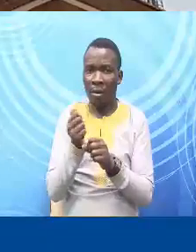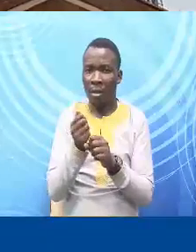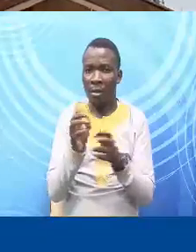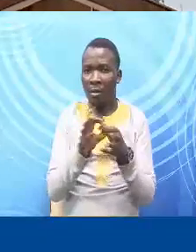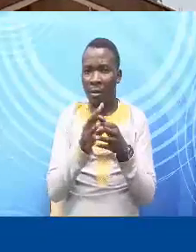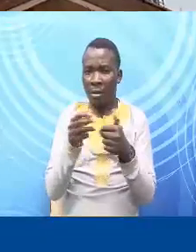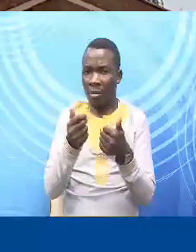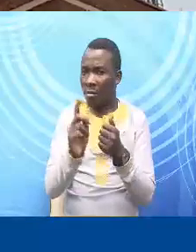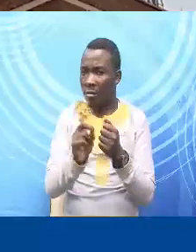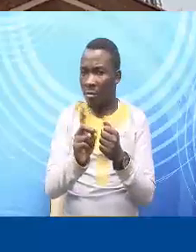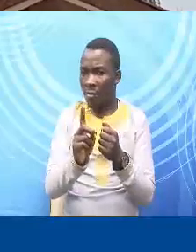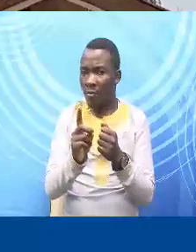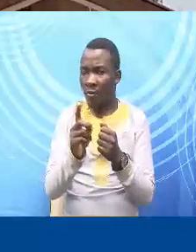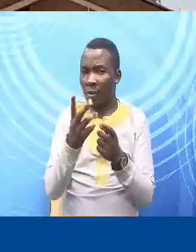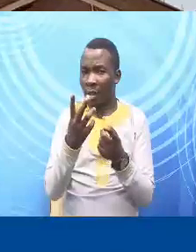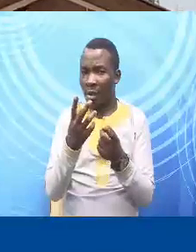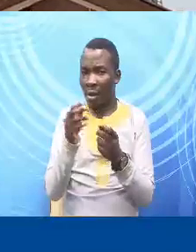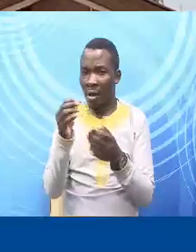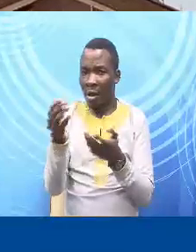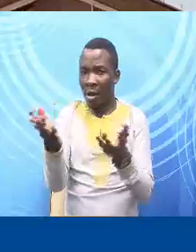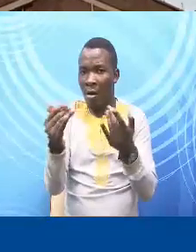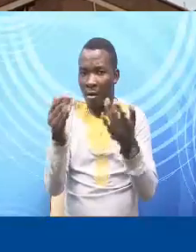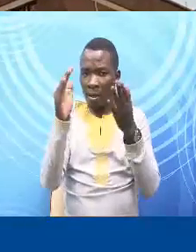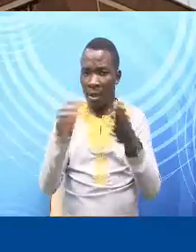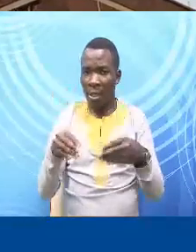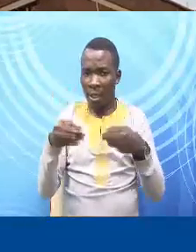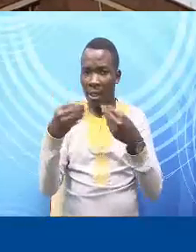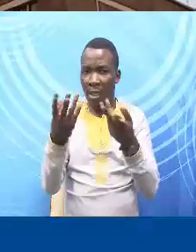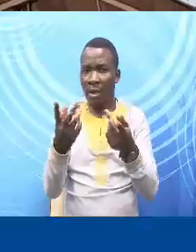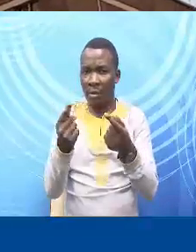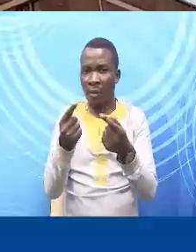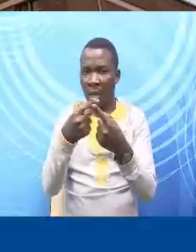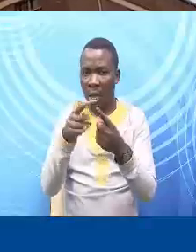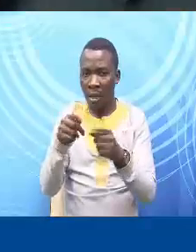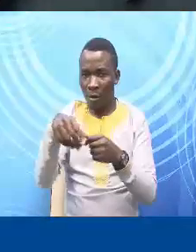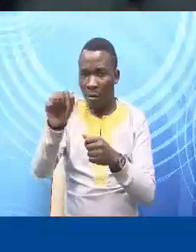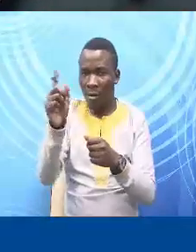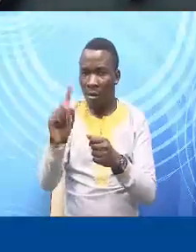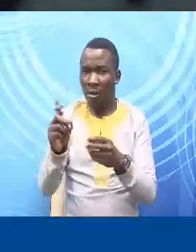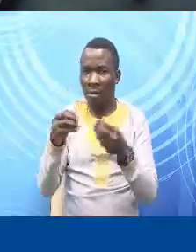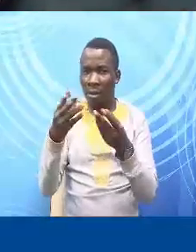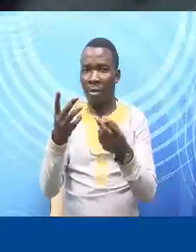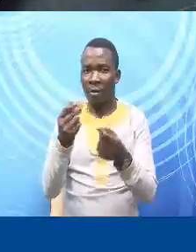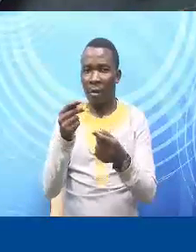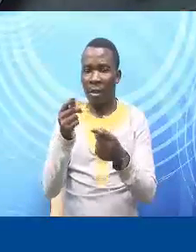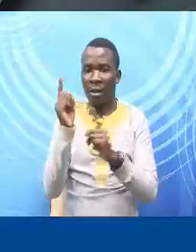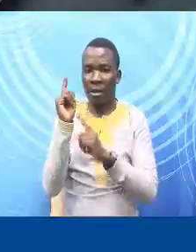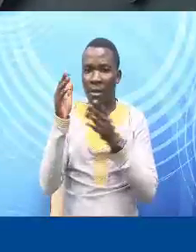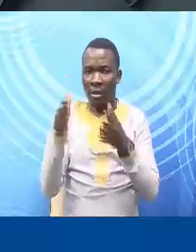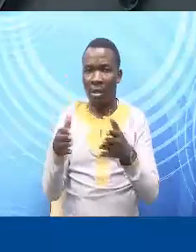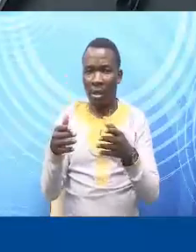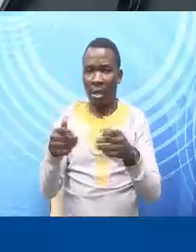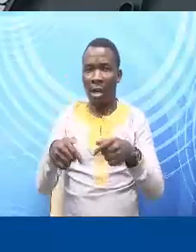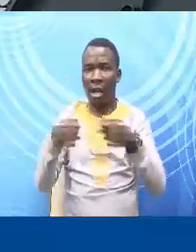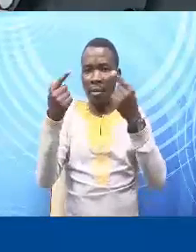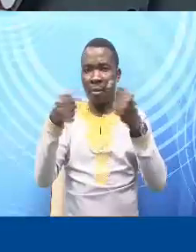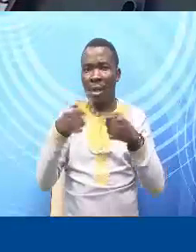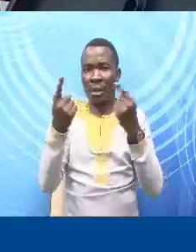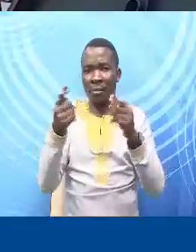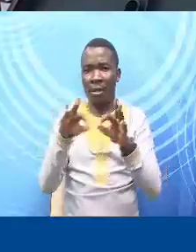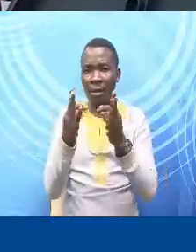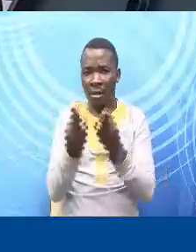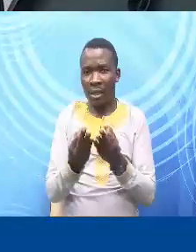Amafaranga umukiriya barayatanze, ariko bo ntibatange amafaranga ku mugati. Amakimbirane mu miryango, inzara idashira, ndetse